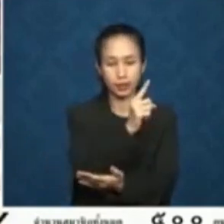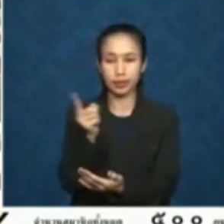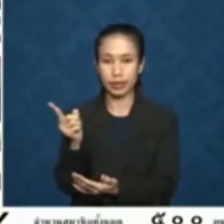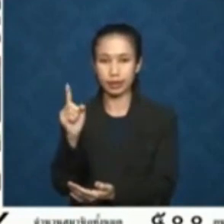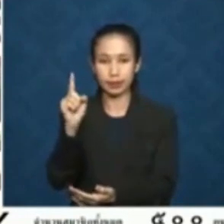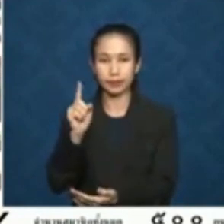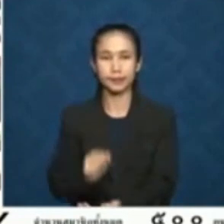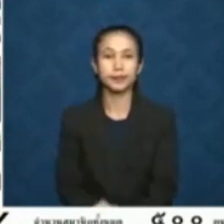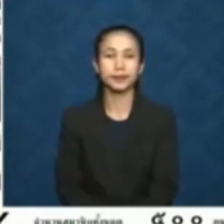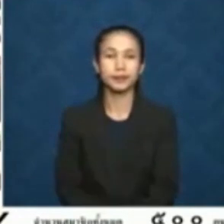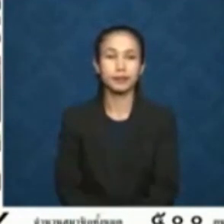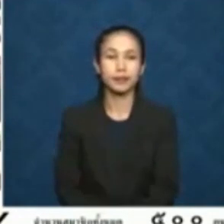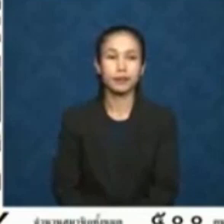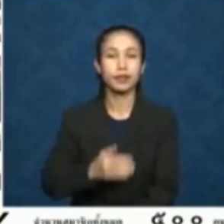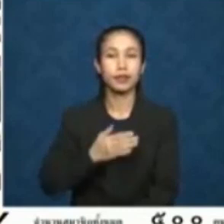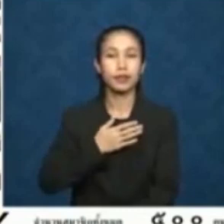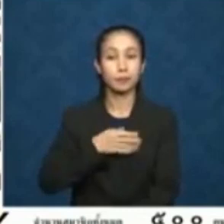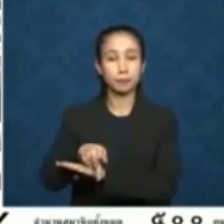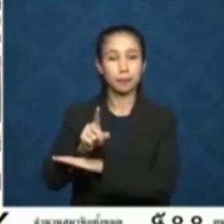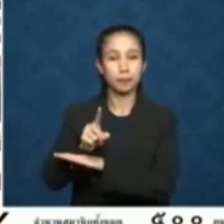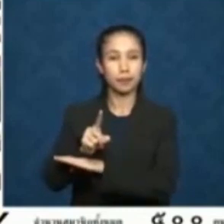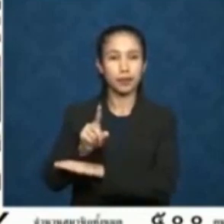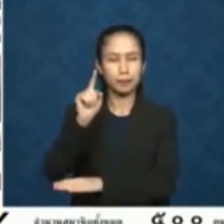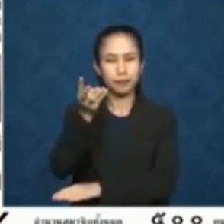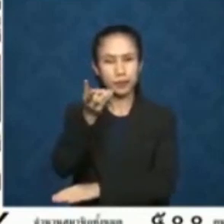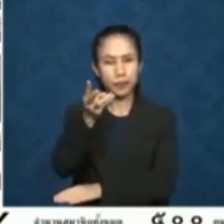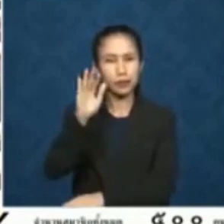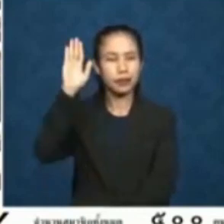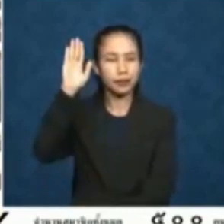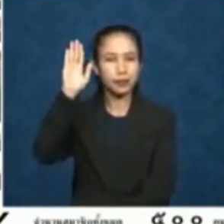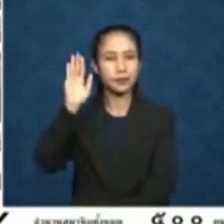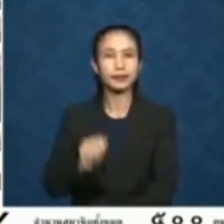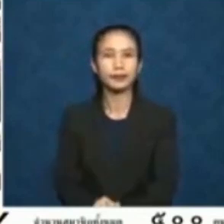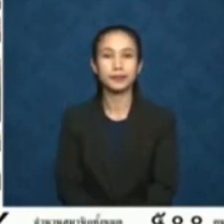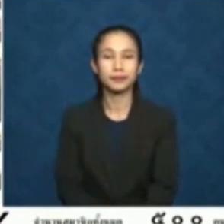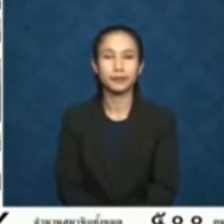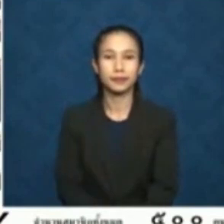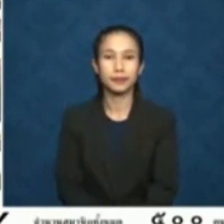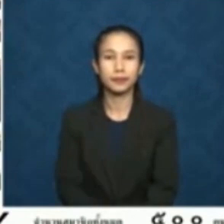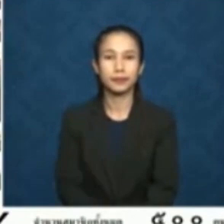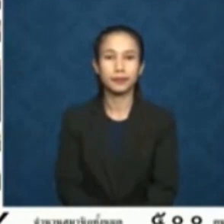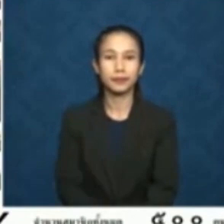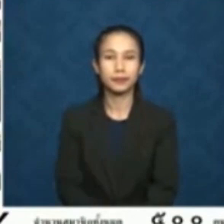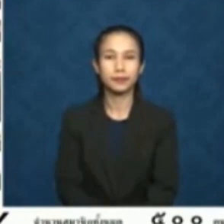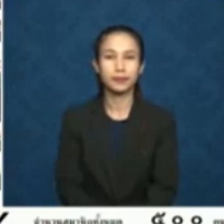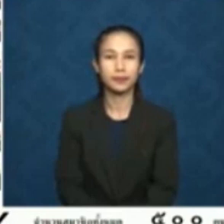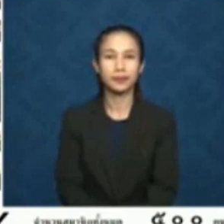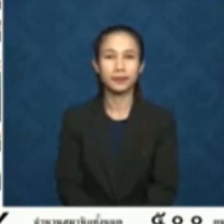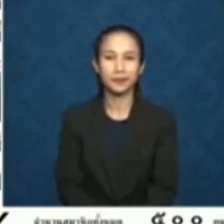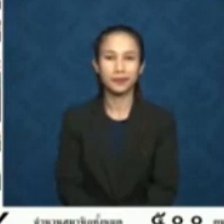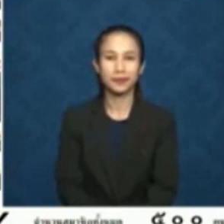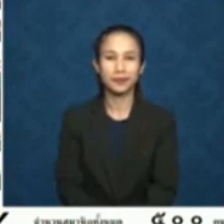านทางนี้1ท่านทางนี้1ท่านนะครับโอเคครับเชิญครับ ผมท่านประธานที่เคารพครับ ท่านประธานเดี๋ยวก่อนสิครับครูมณิษฐ์สักครู่ครับ